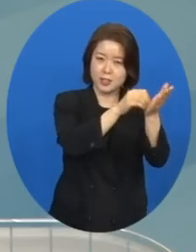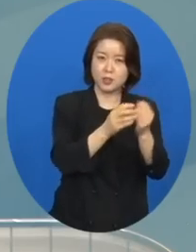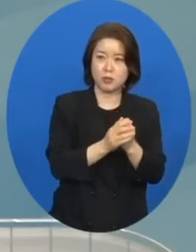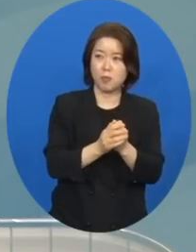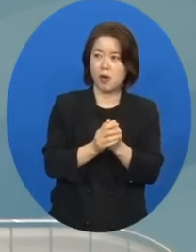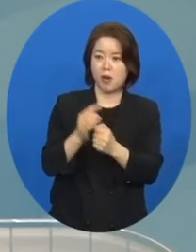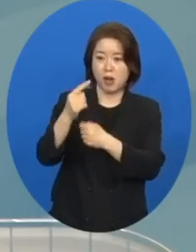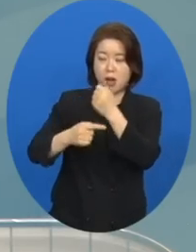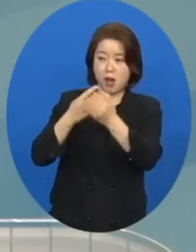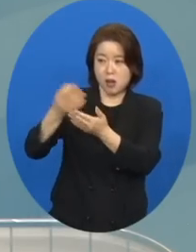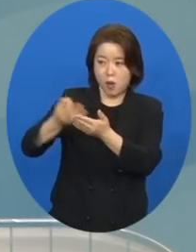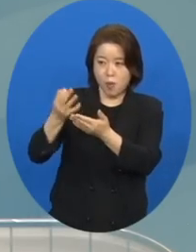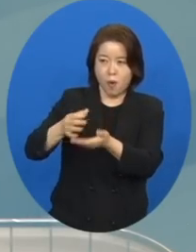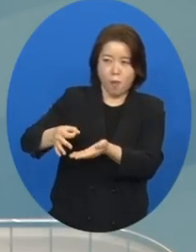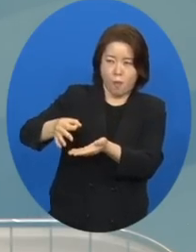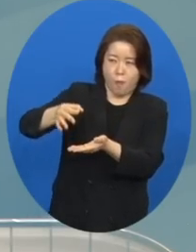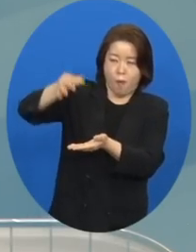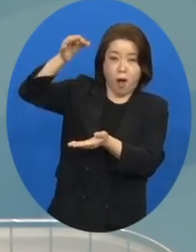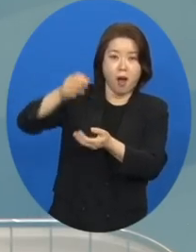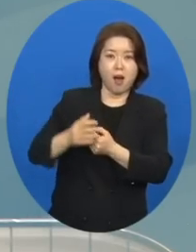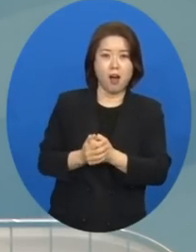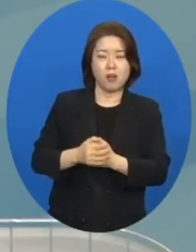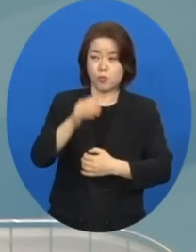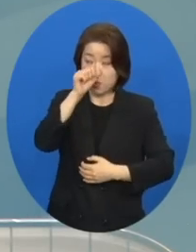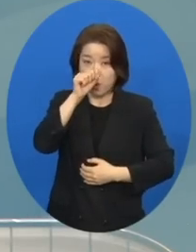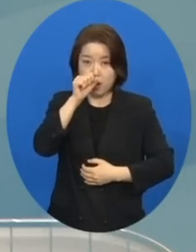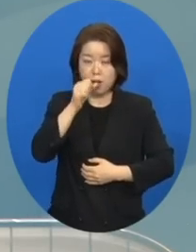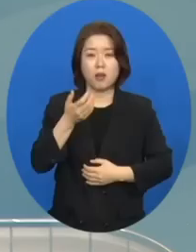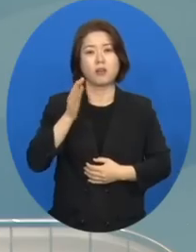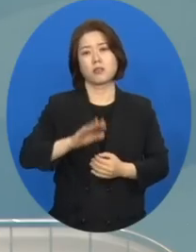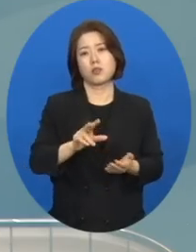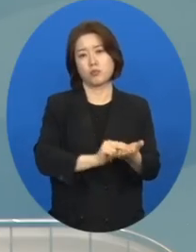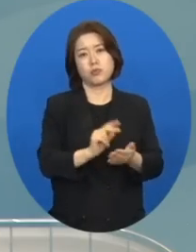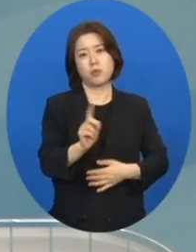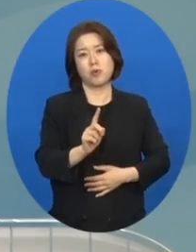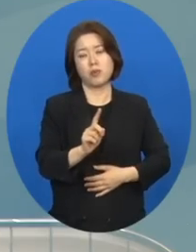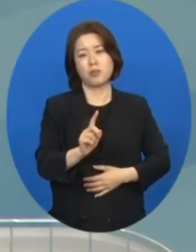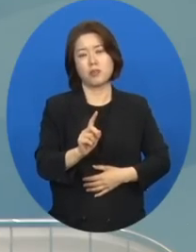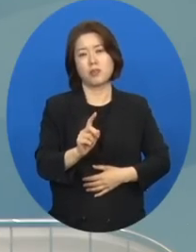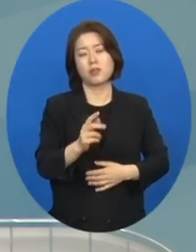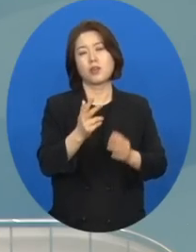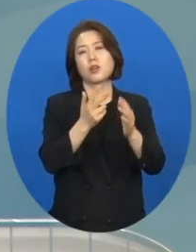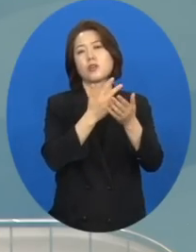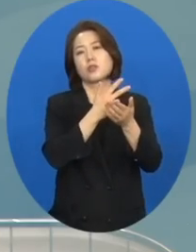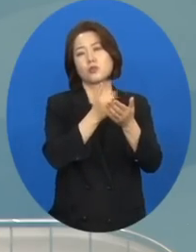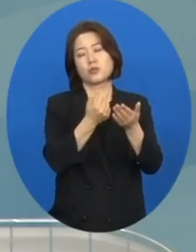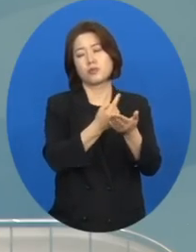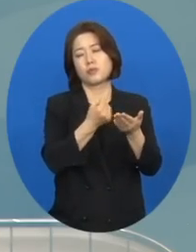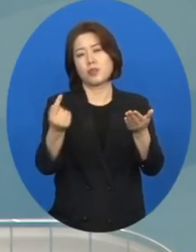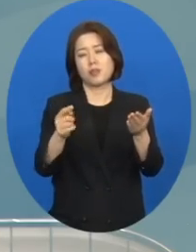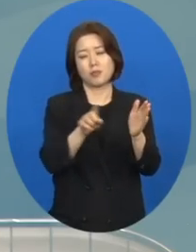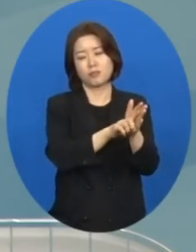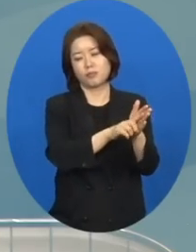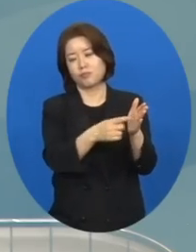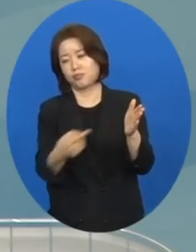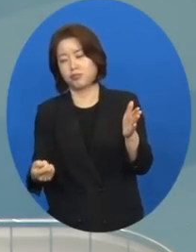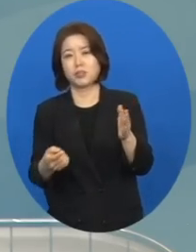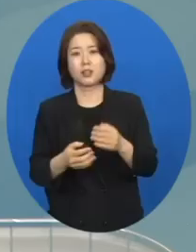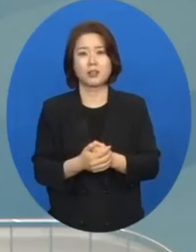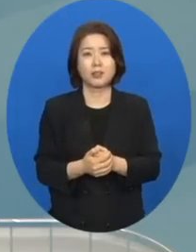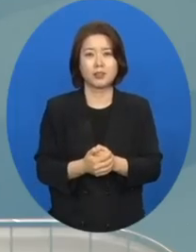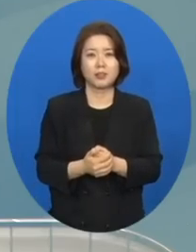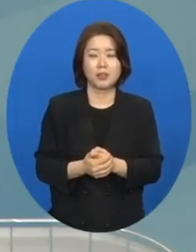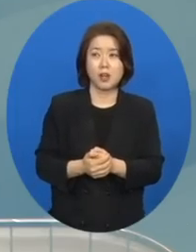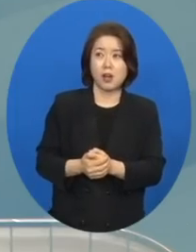봣습니다 얼마 줬으니까 문제는 요 주님을 떠났습니다 주님을 떠나서 고액 연봉을